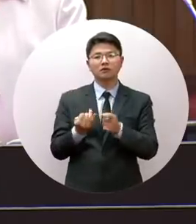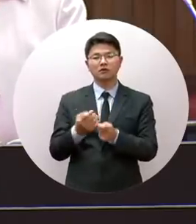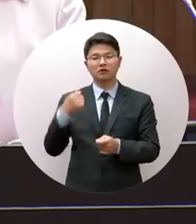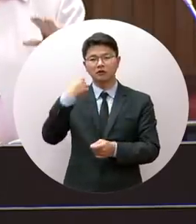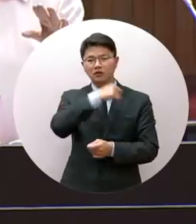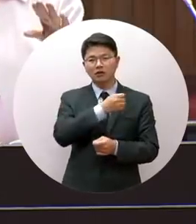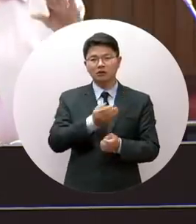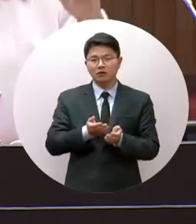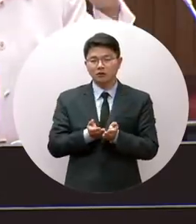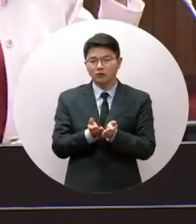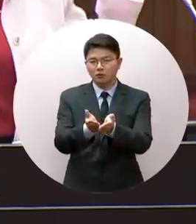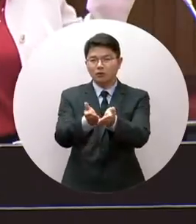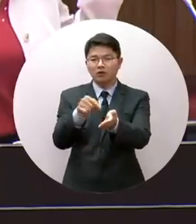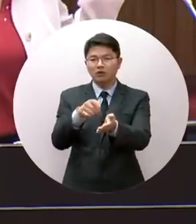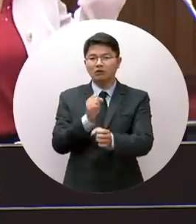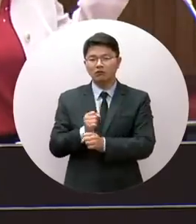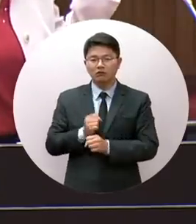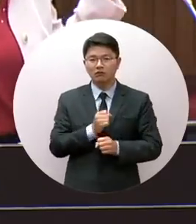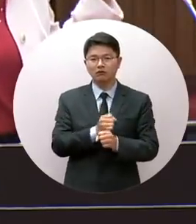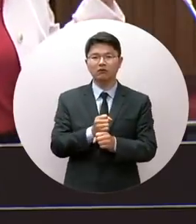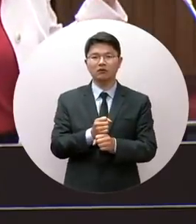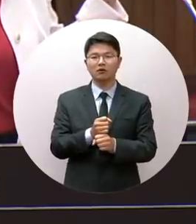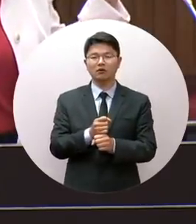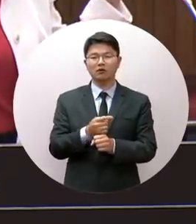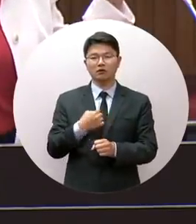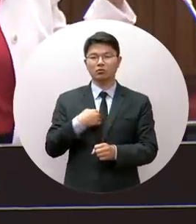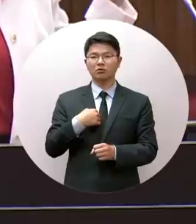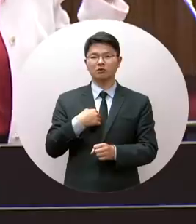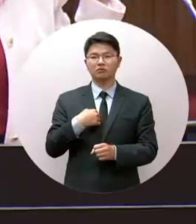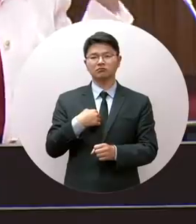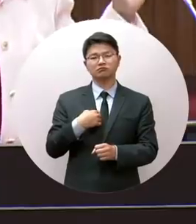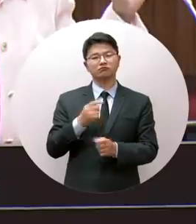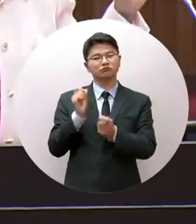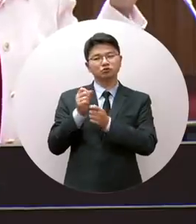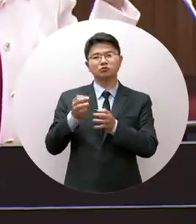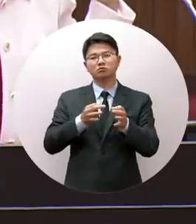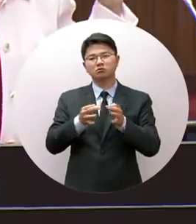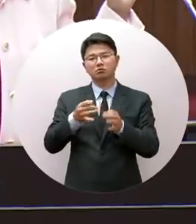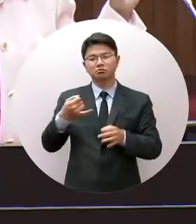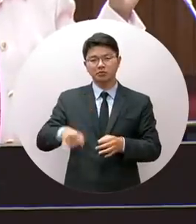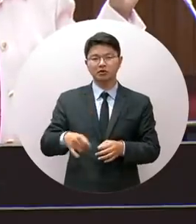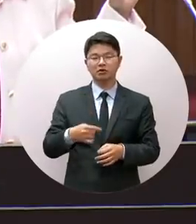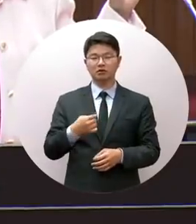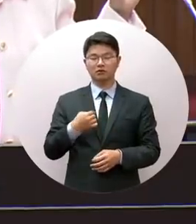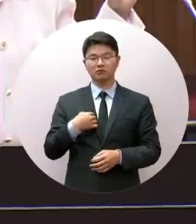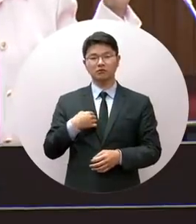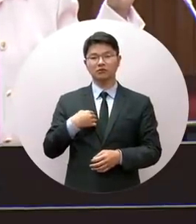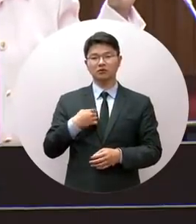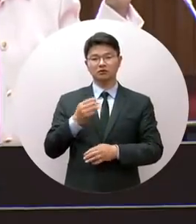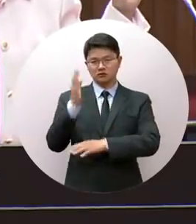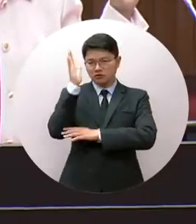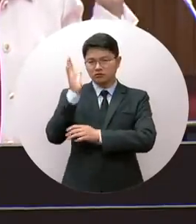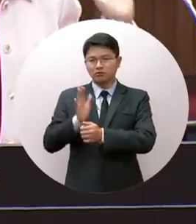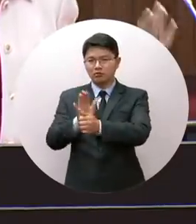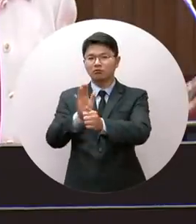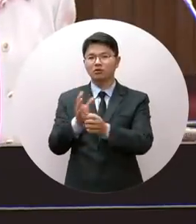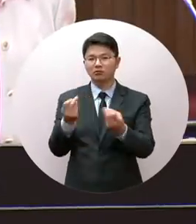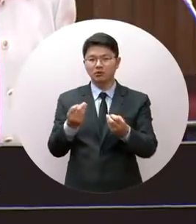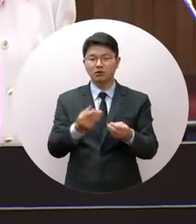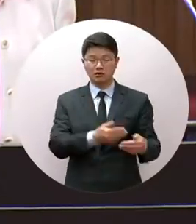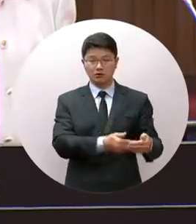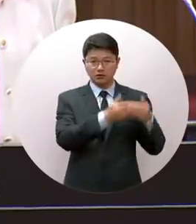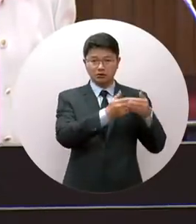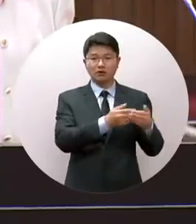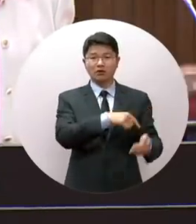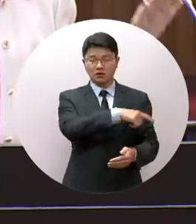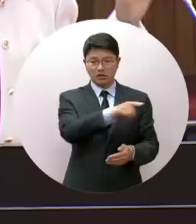以我们的船商后面没有国家的支撑，不像中国是有策略性的，所以没啥人敢